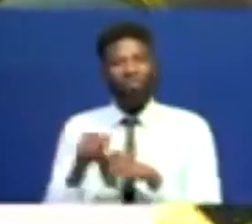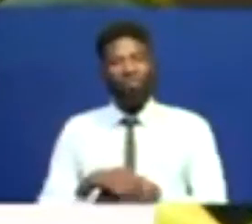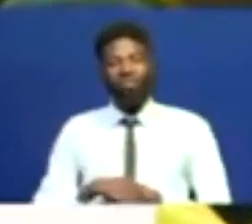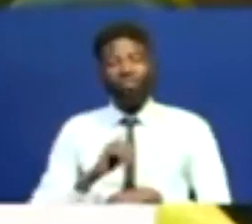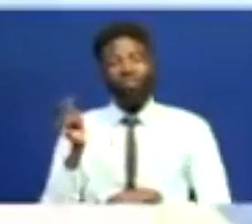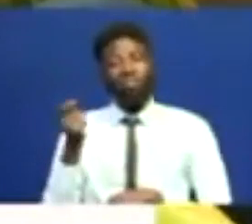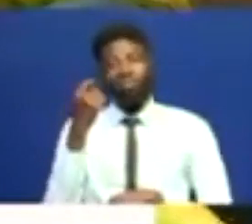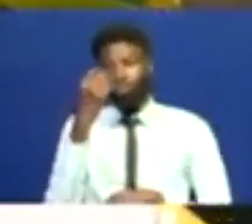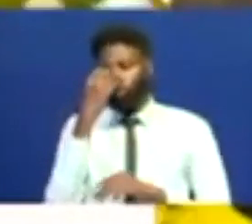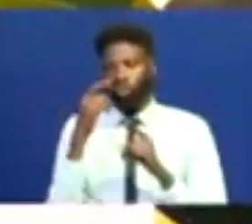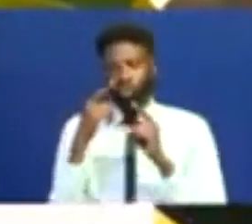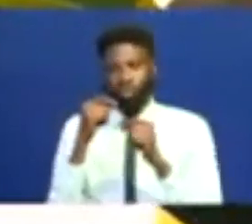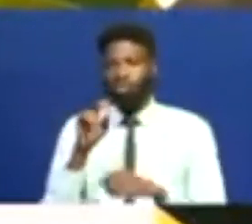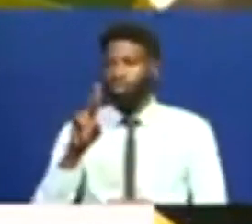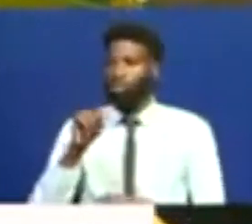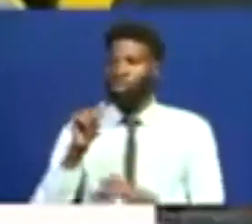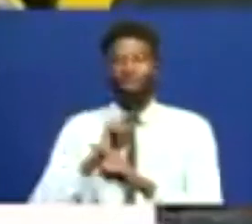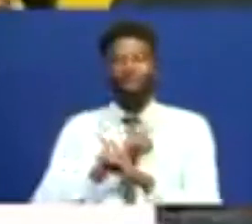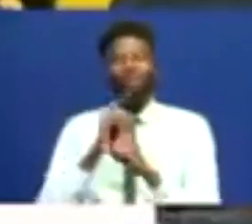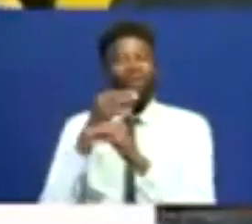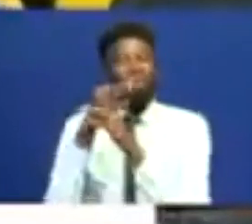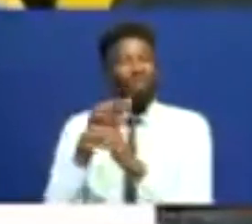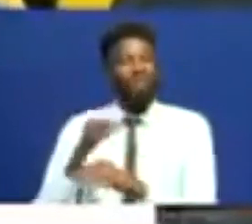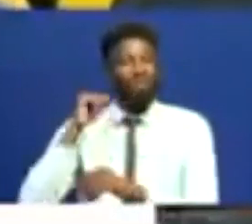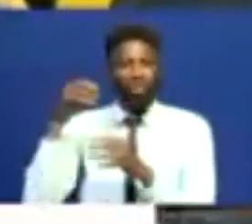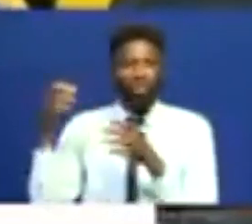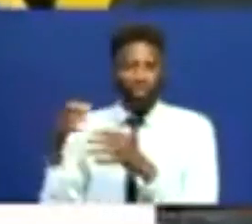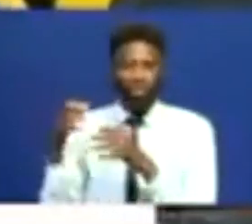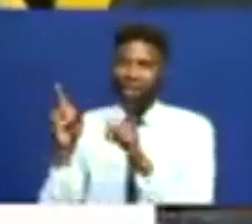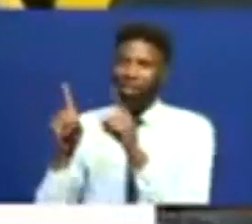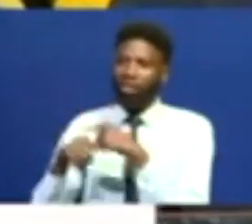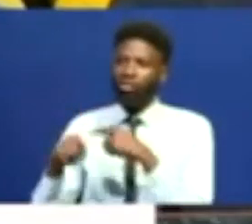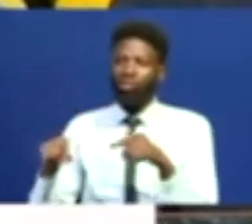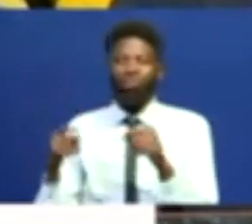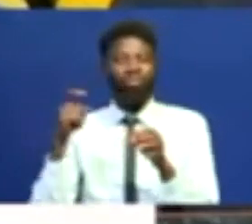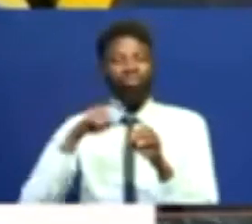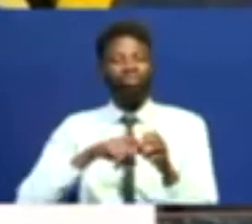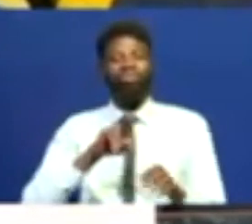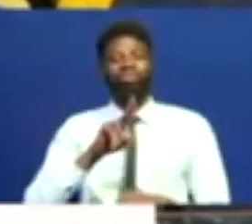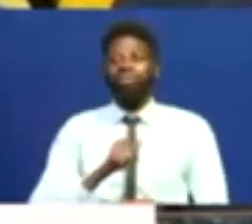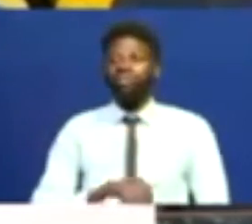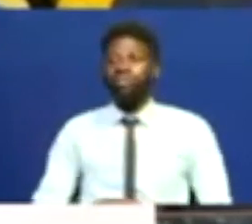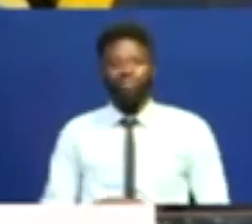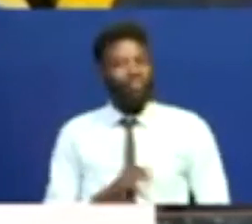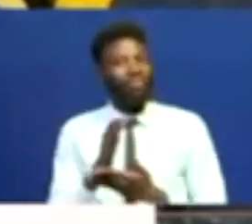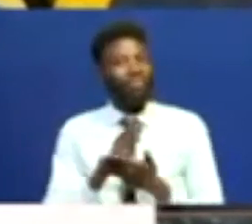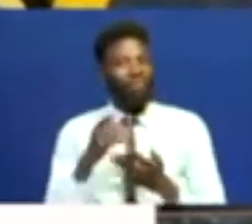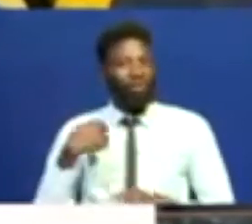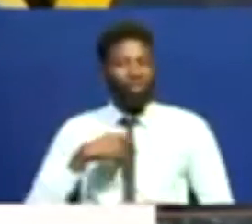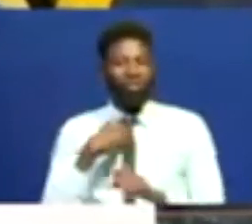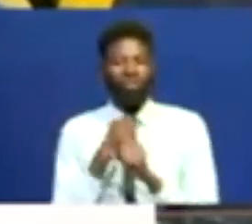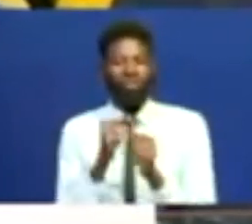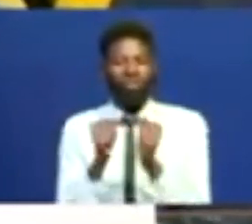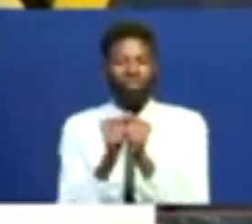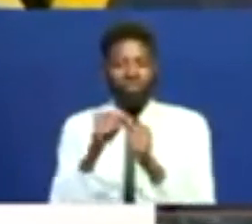coerce affiliate parties to fold up. Kuna wale tulishirikiana na wao katika uchaguzi huu kama Kenya